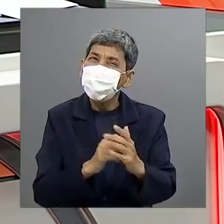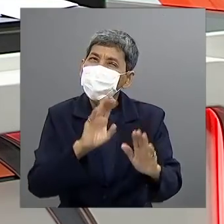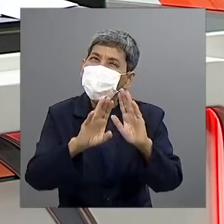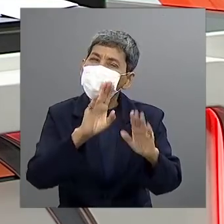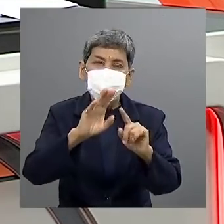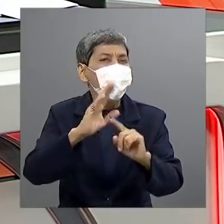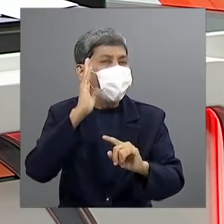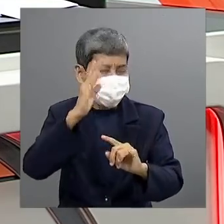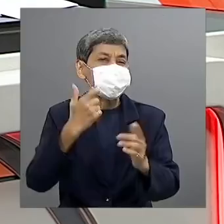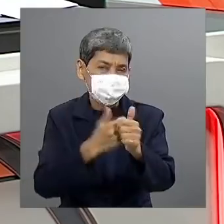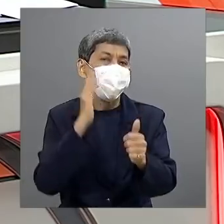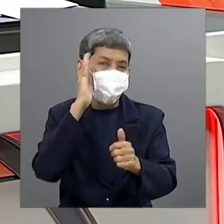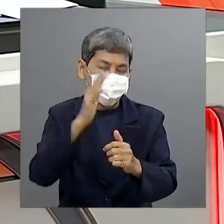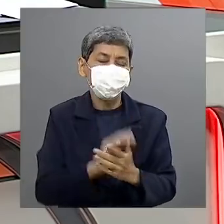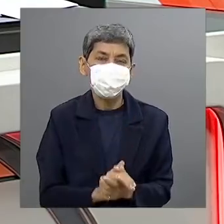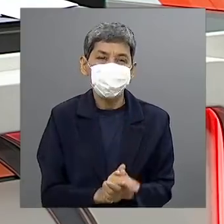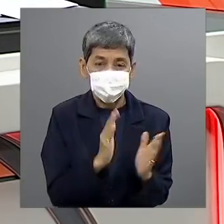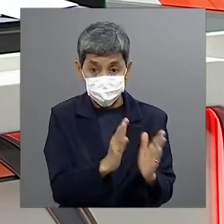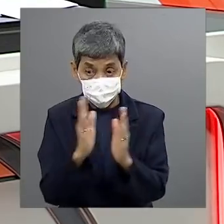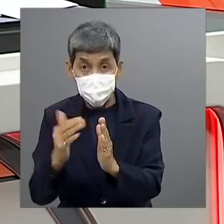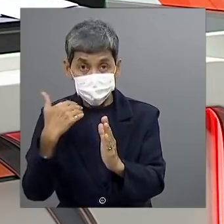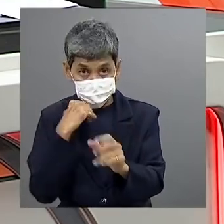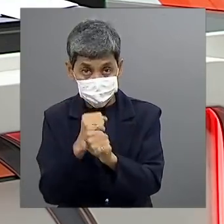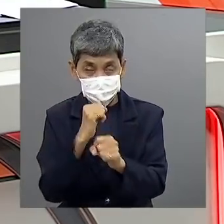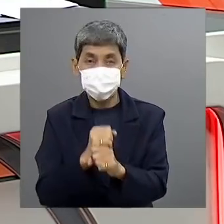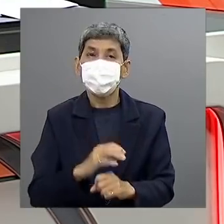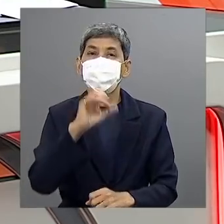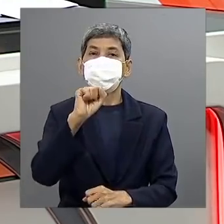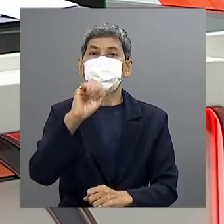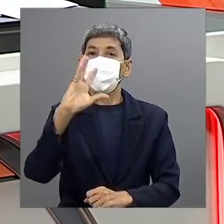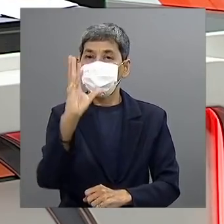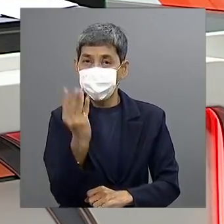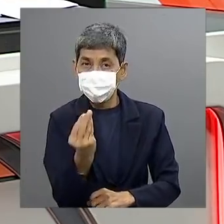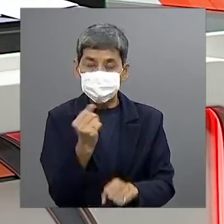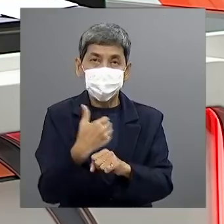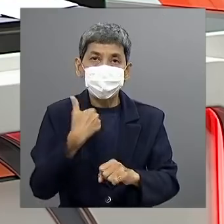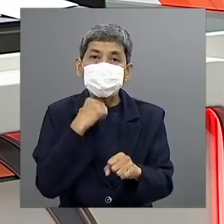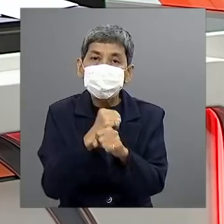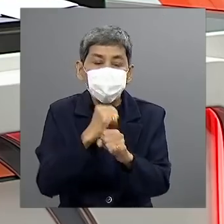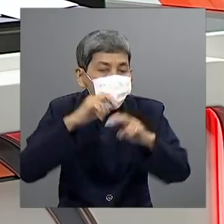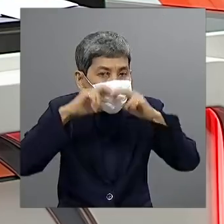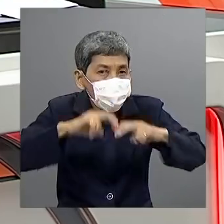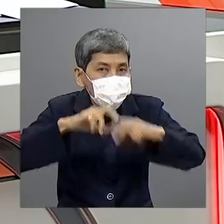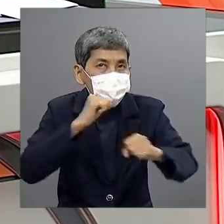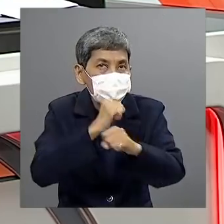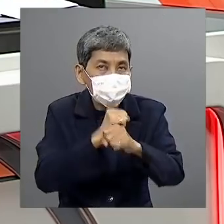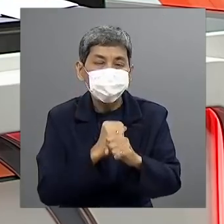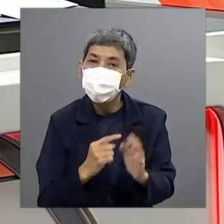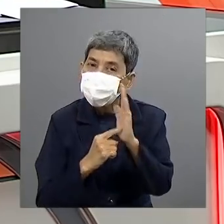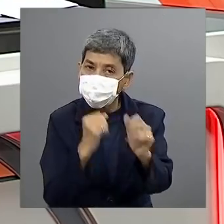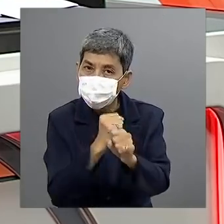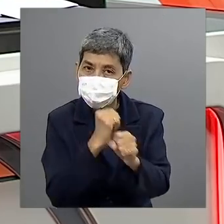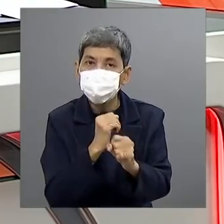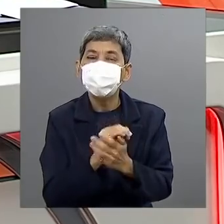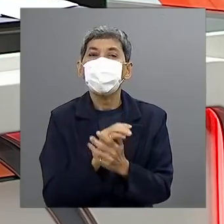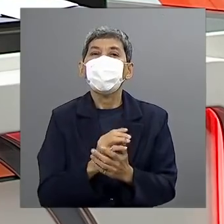นะคะ ส่วนอีกตัวหนึ่งนะคะก็คือซิโนฟาร์มแต่อันนี้เป็นการวิจัยค่ะจะฉีดนำร่องจากราชวิทยาลัยจุฬ